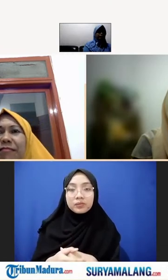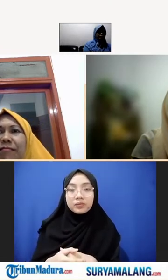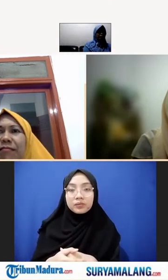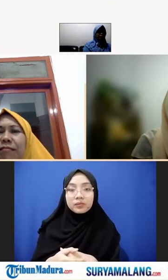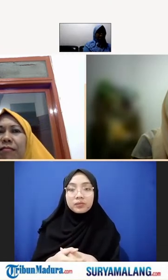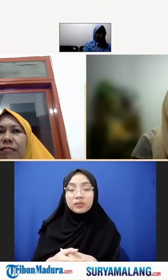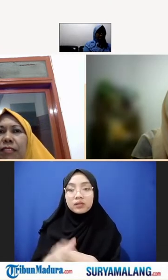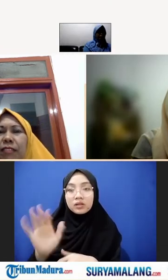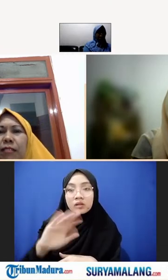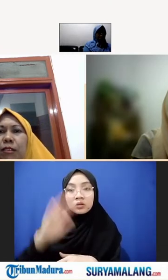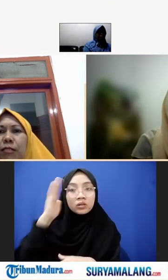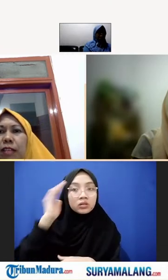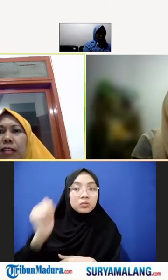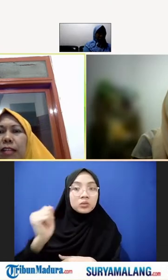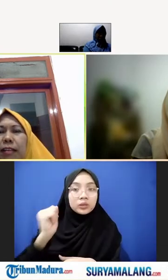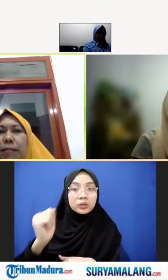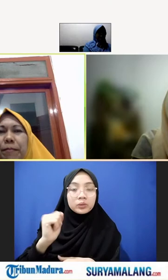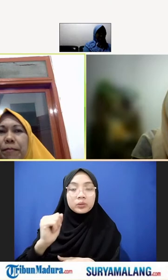Assalamualaikum.